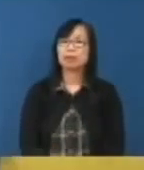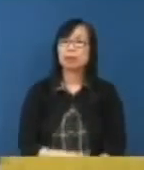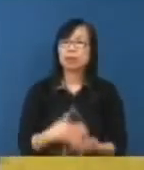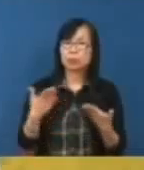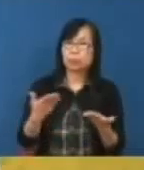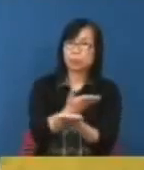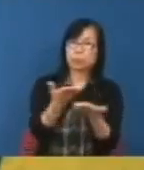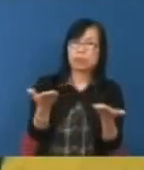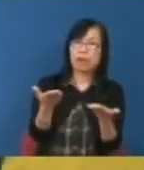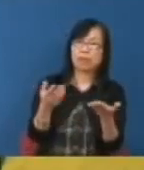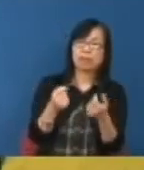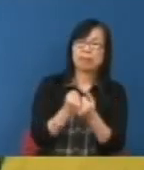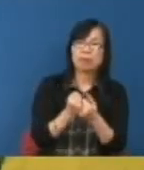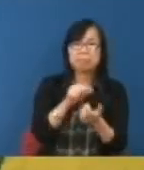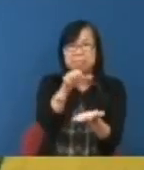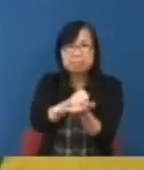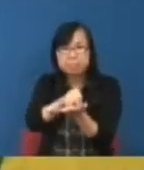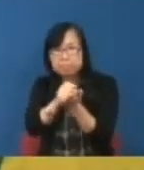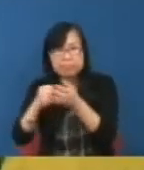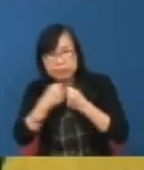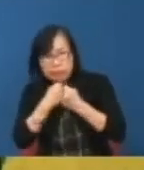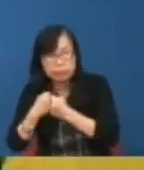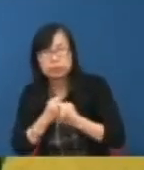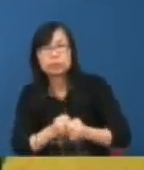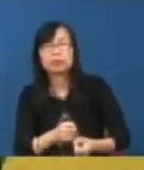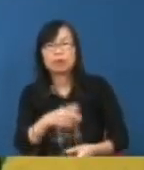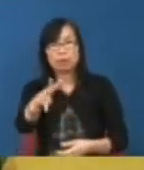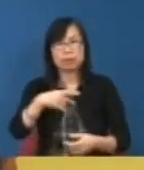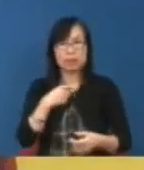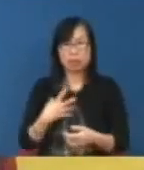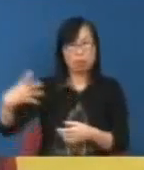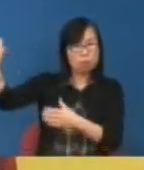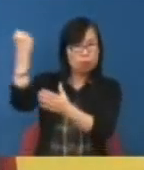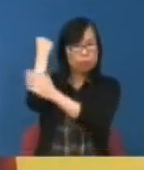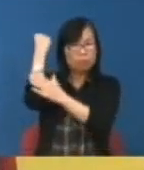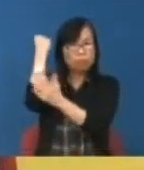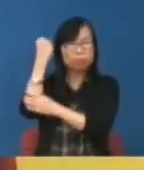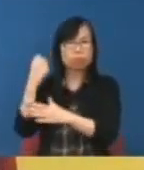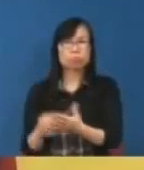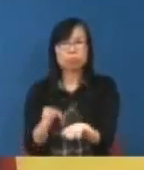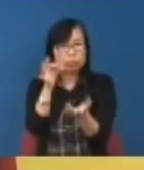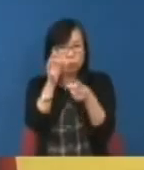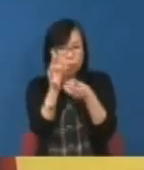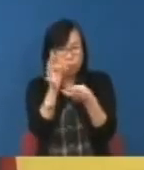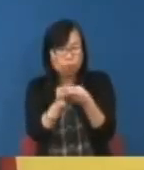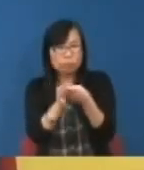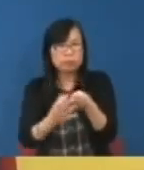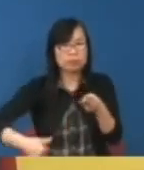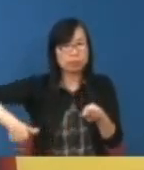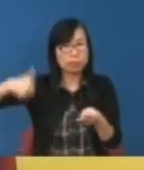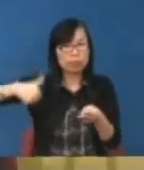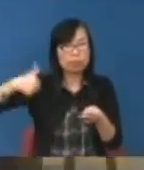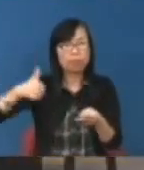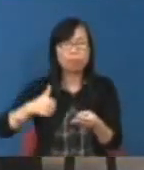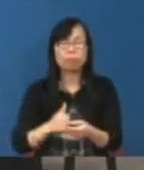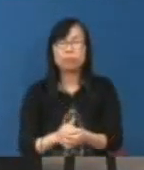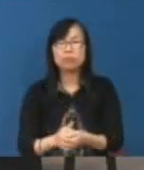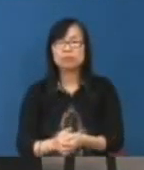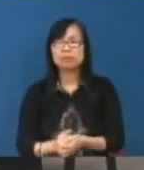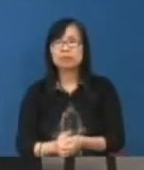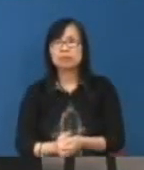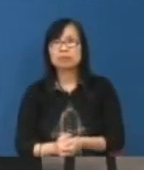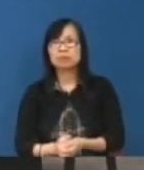大家喺度爭住認嘅就係、是，哦，我哋爭取居屋成功啦，咁樣樣即係，其實 抽水喎，依真 係啦，冇